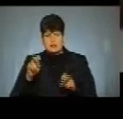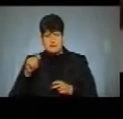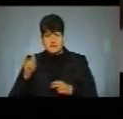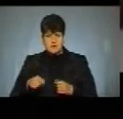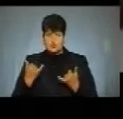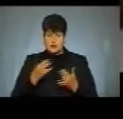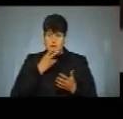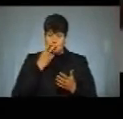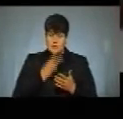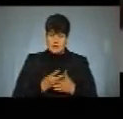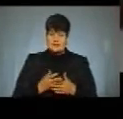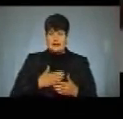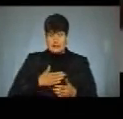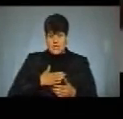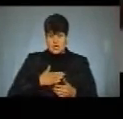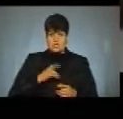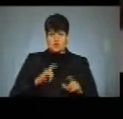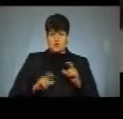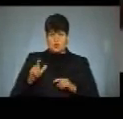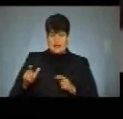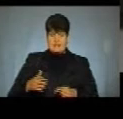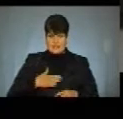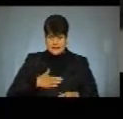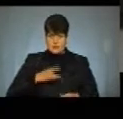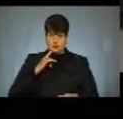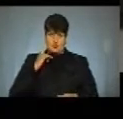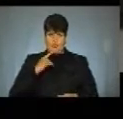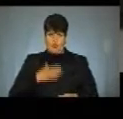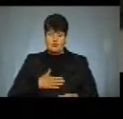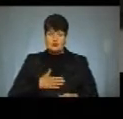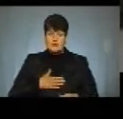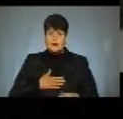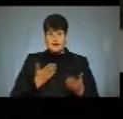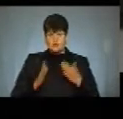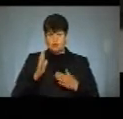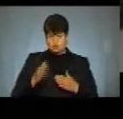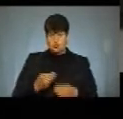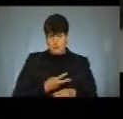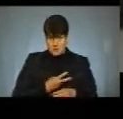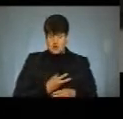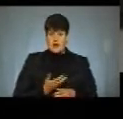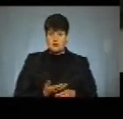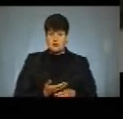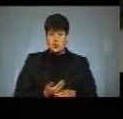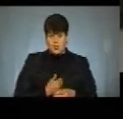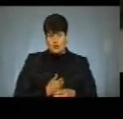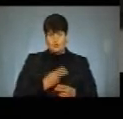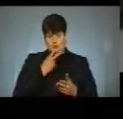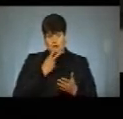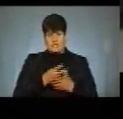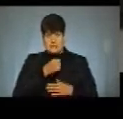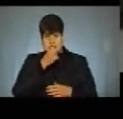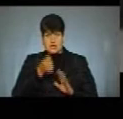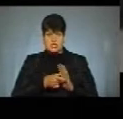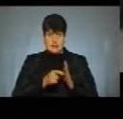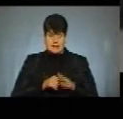ми показуємо суто для наших студентів, для нашої молоді, але якщо будуть бажаючі, звичайно, хочеться показати для